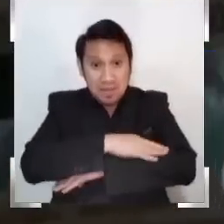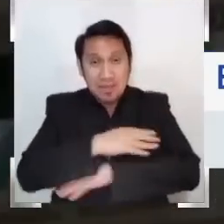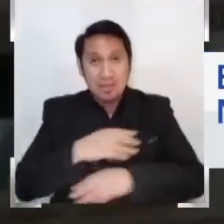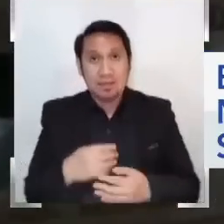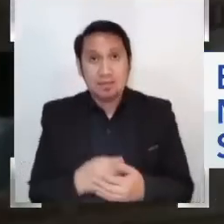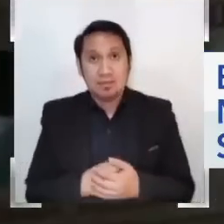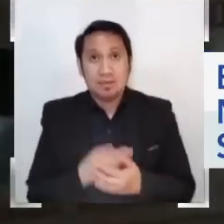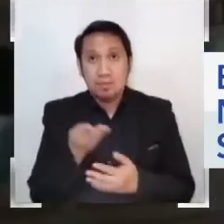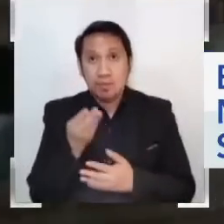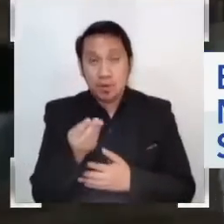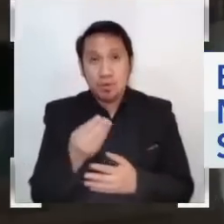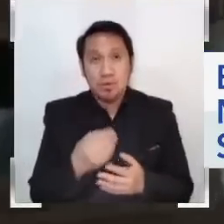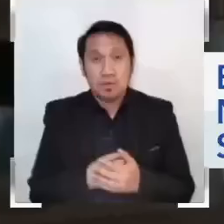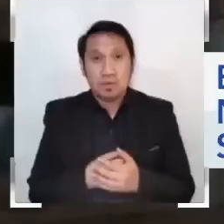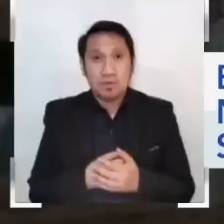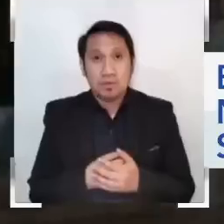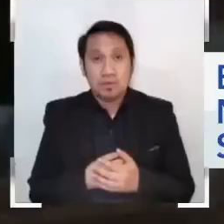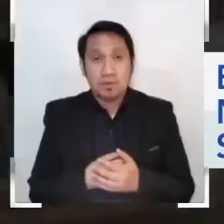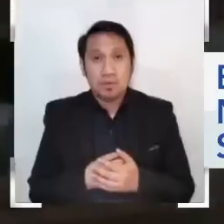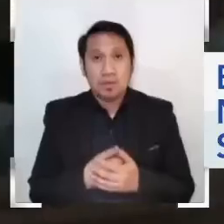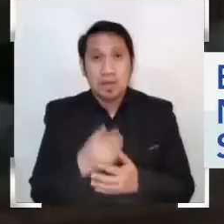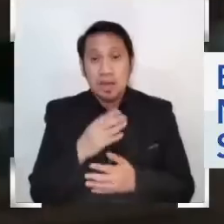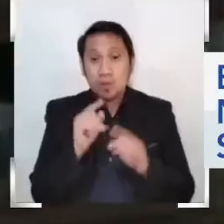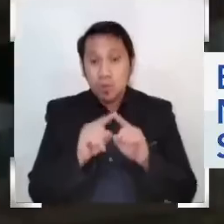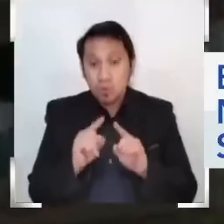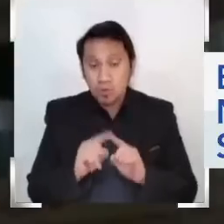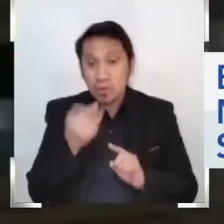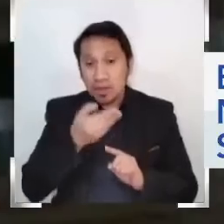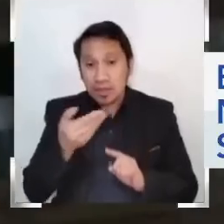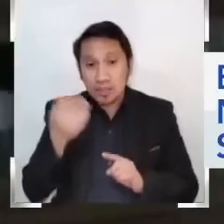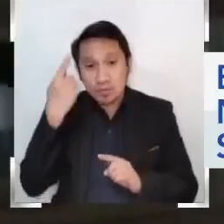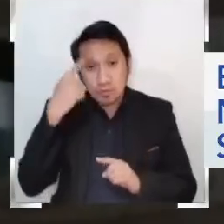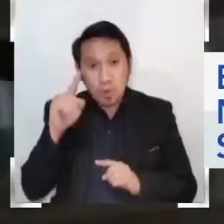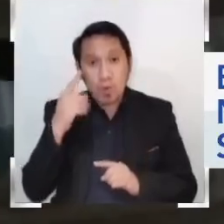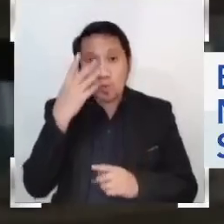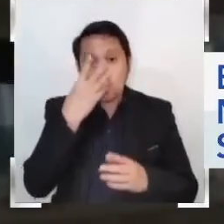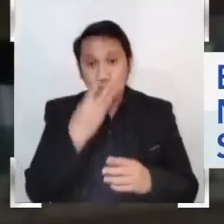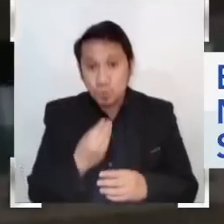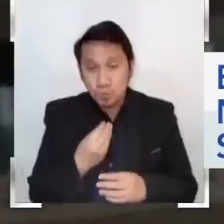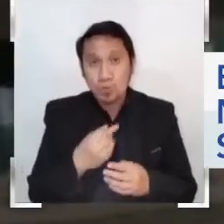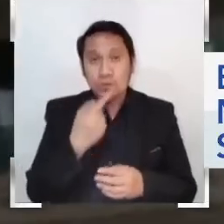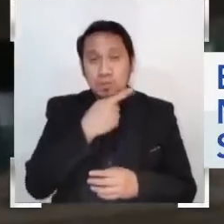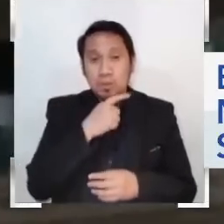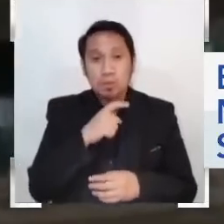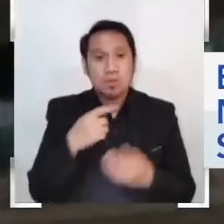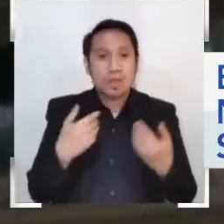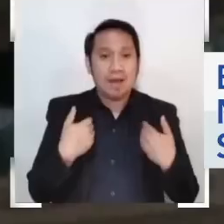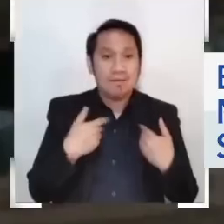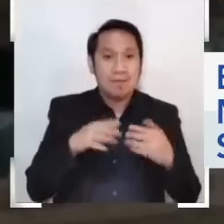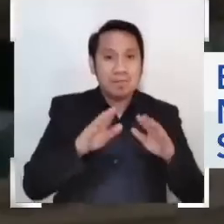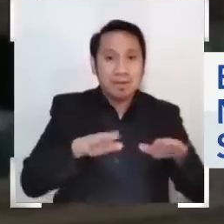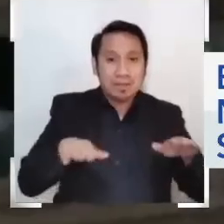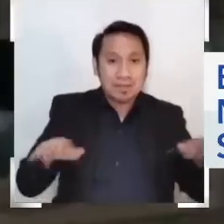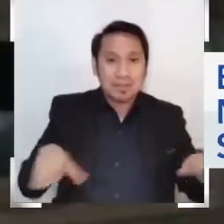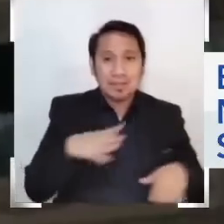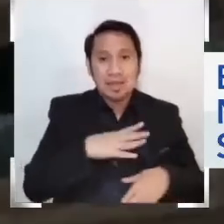Mga sleeping paraphernalia na kailangan talaga kasi may mga bata, mga infants na